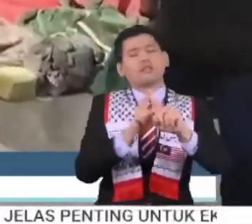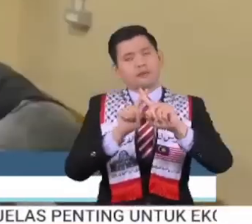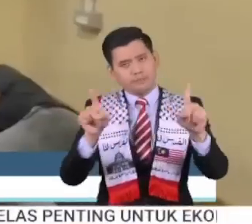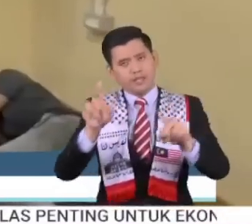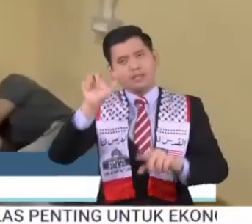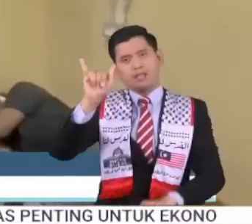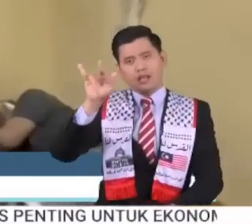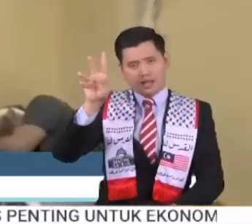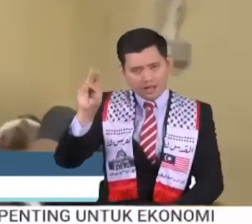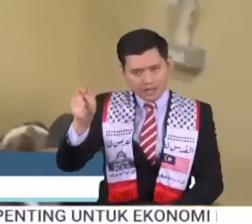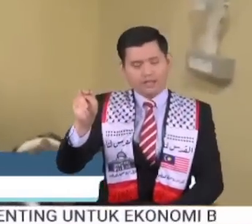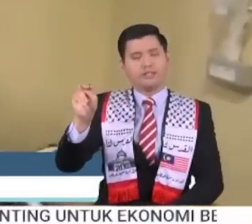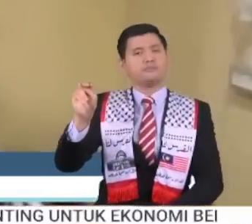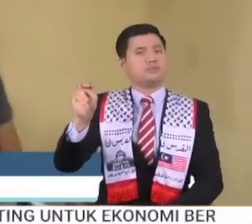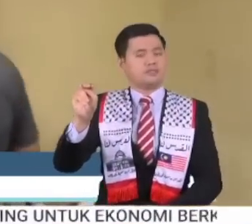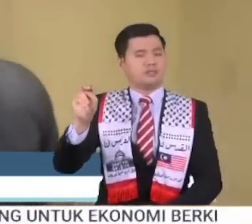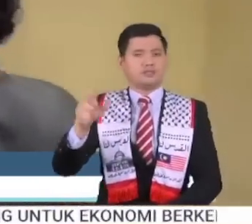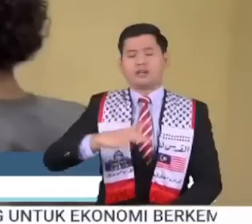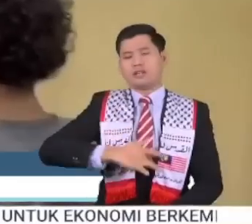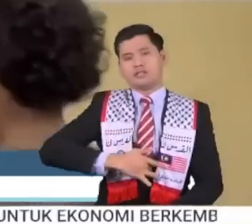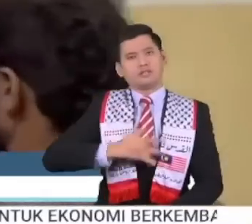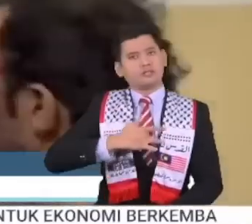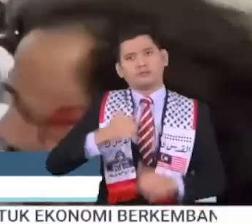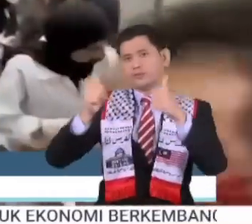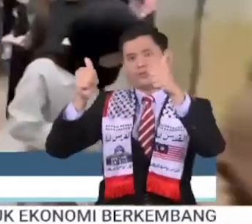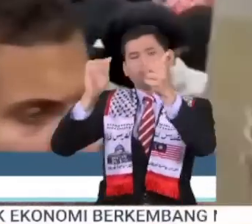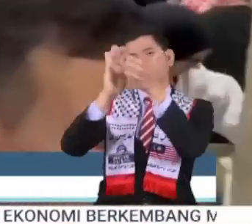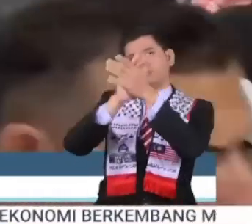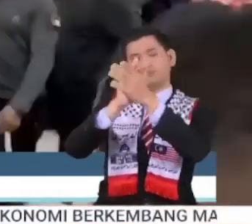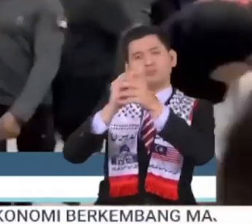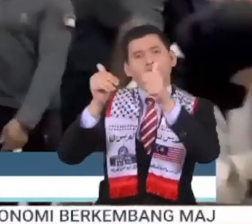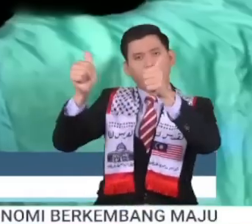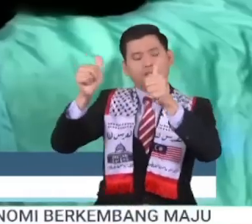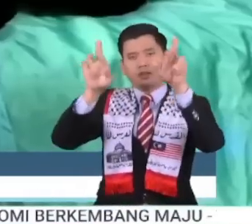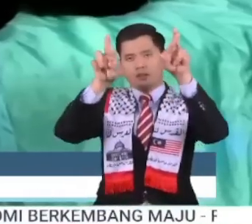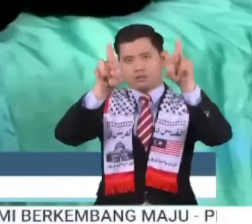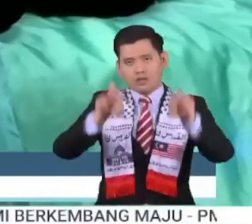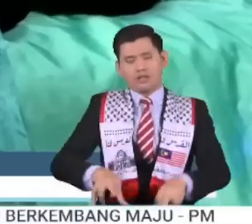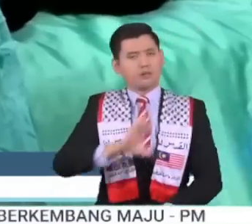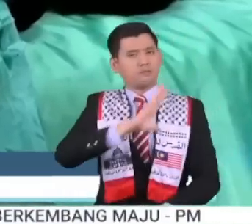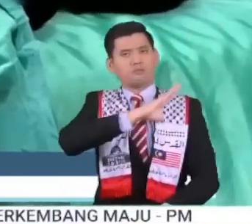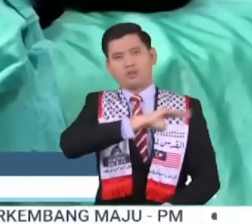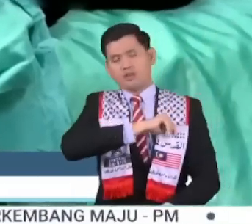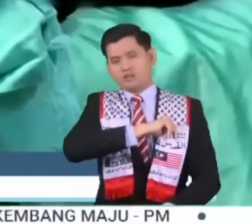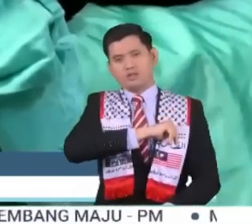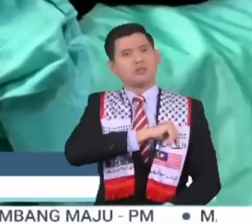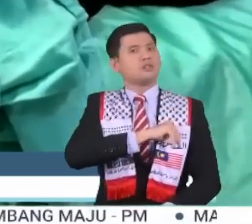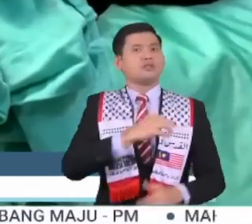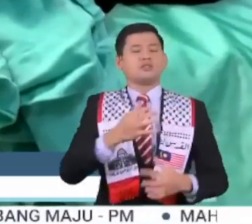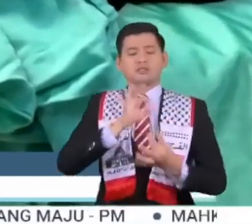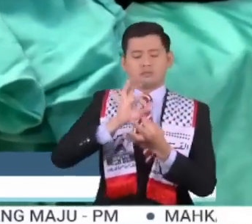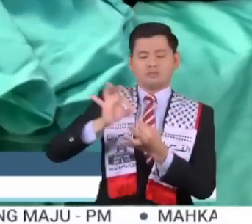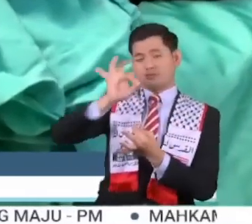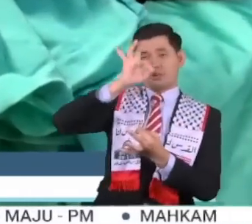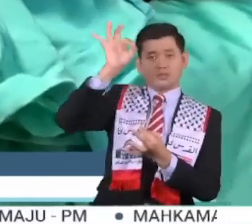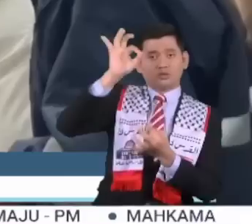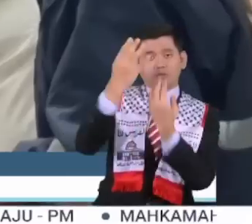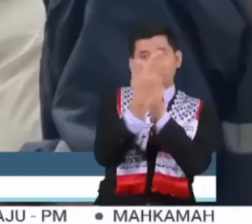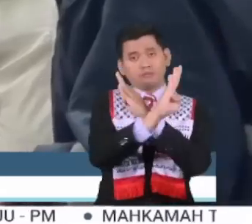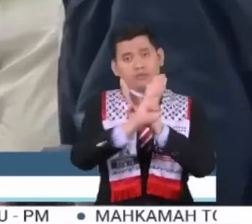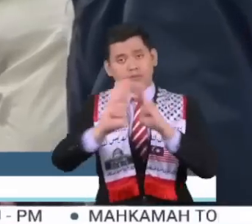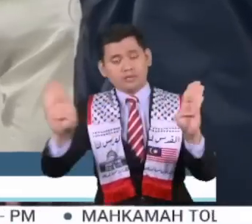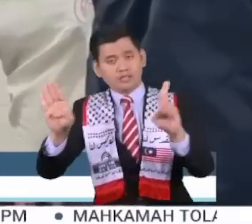optimis perjuangan rakyat Palestin untuk membebaskan tanah air mereka dari cengkaman rejim Zionis pasti